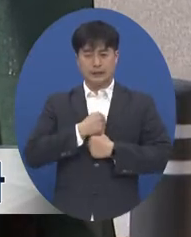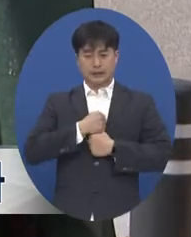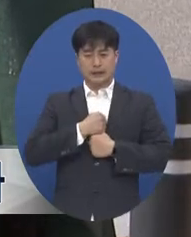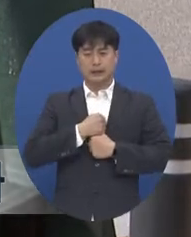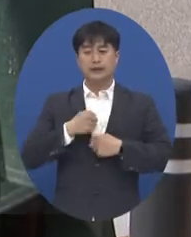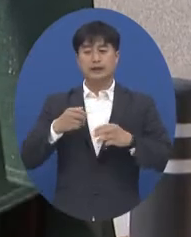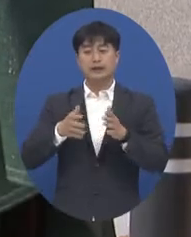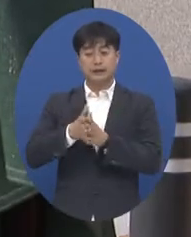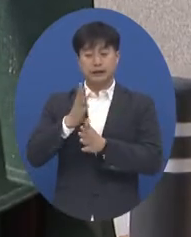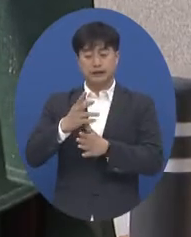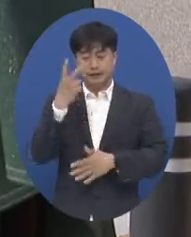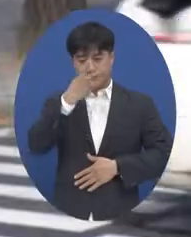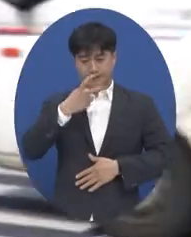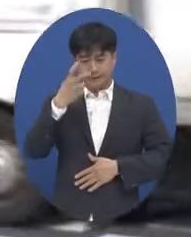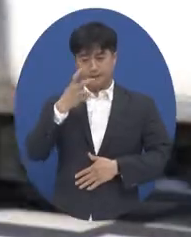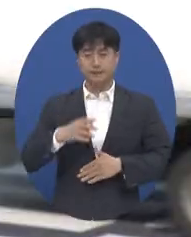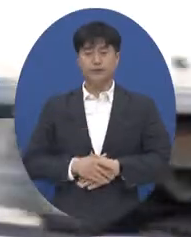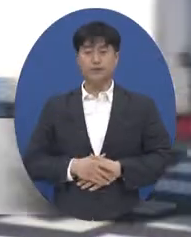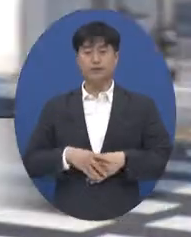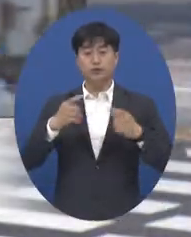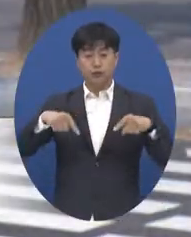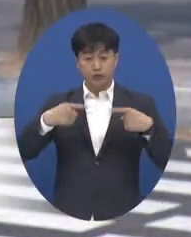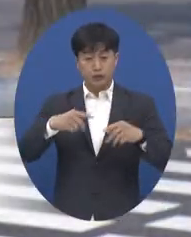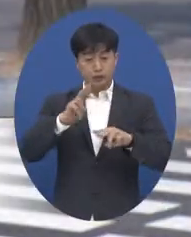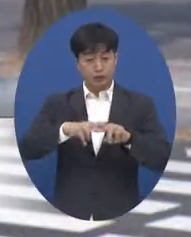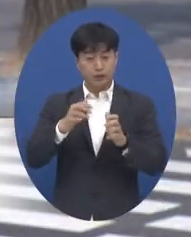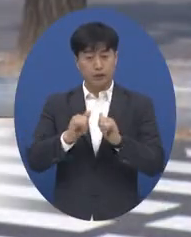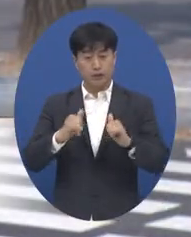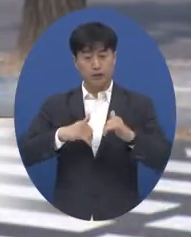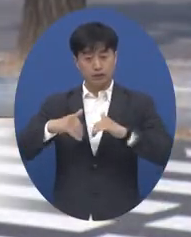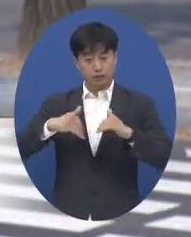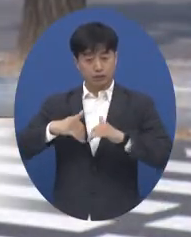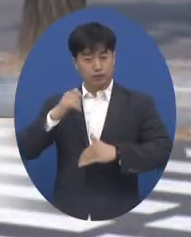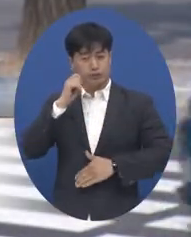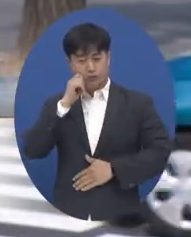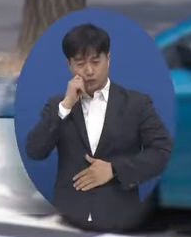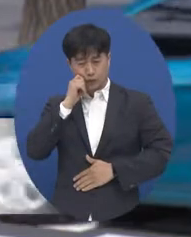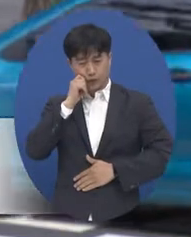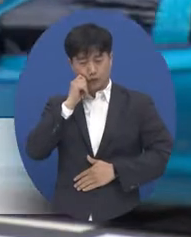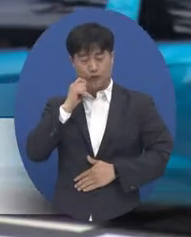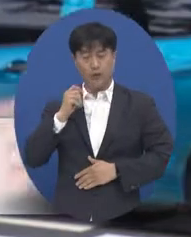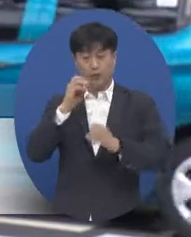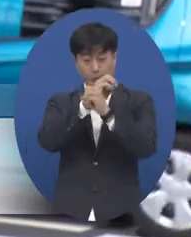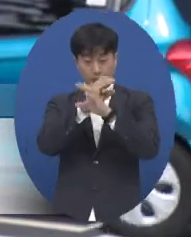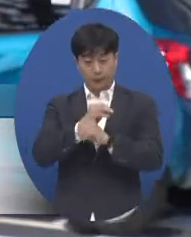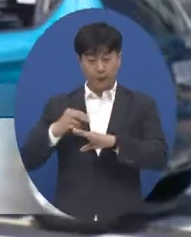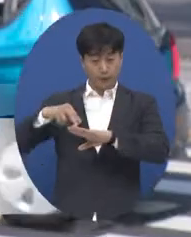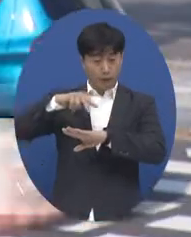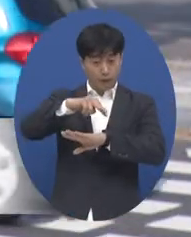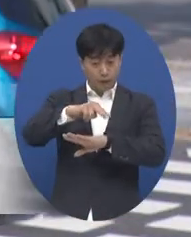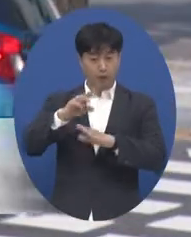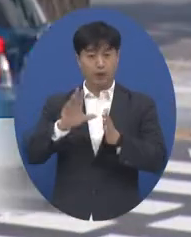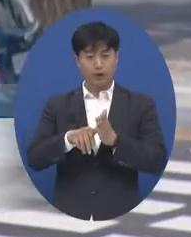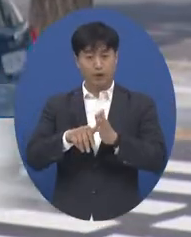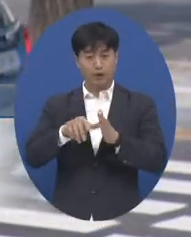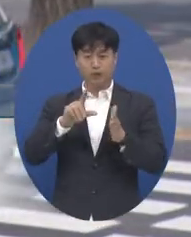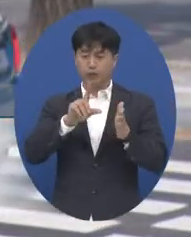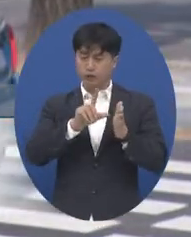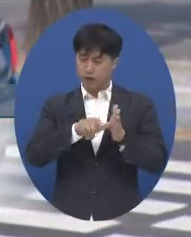중점적으로 살펴봤습니다. 휠체어를 타신 분이 도로를 지나갈 수 없다라든가 또 그리고 횡단보도로 지나갈